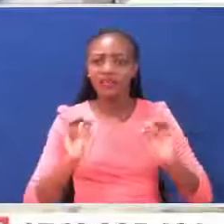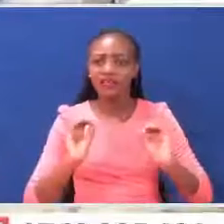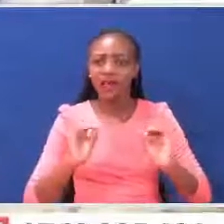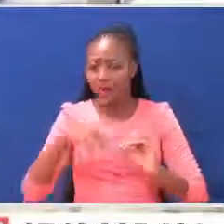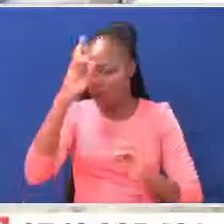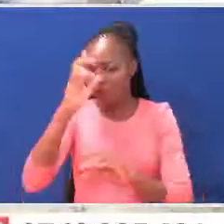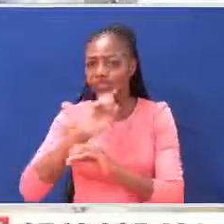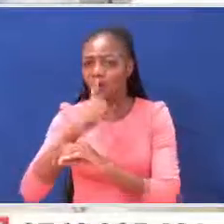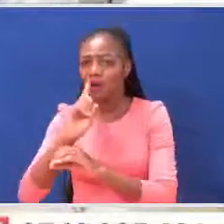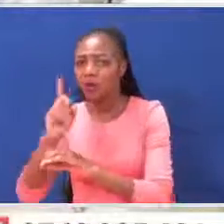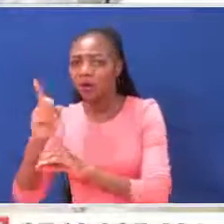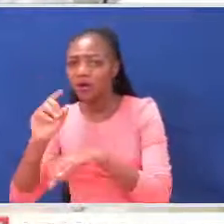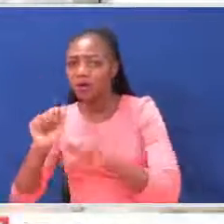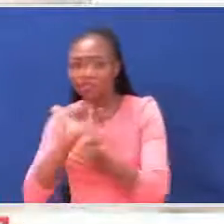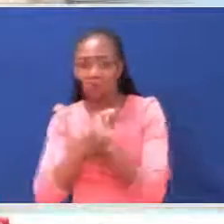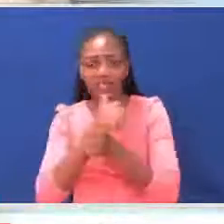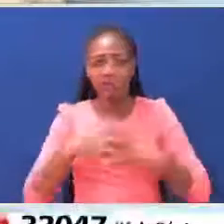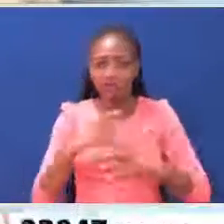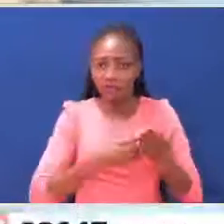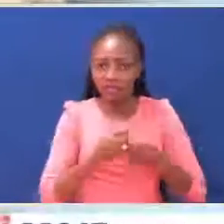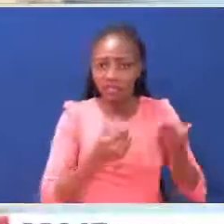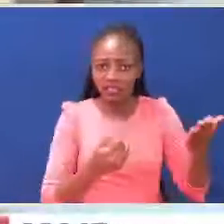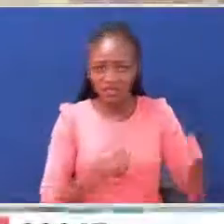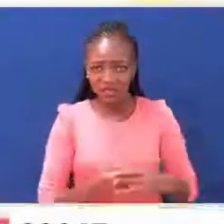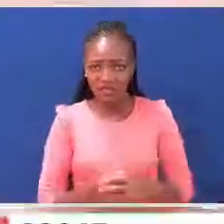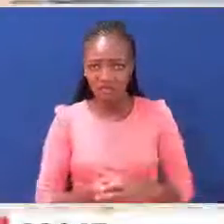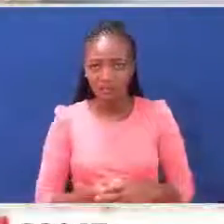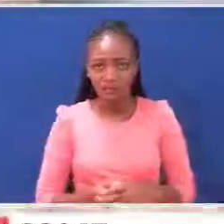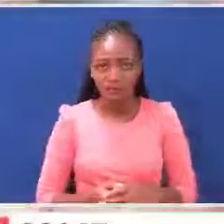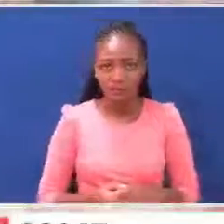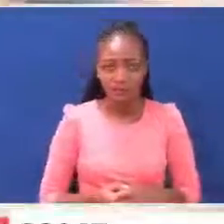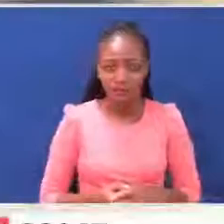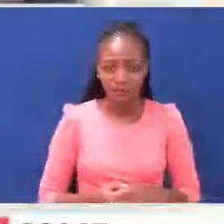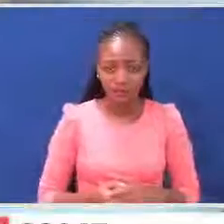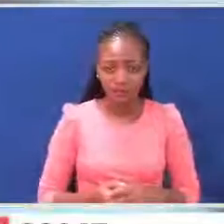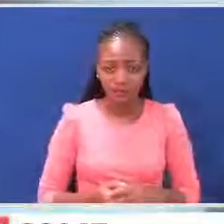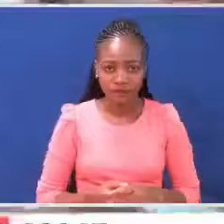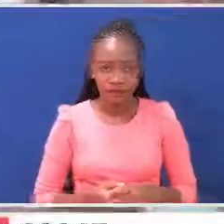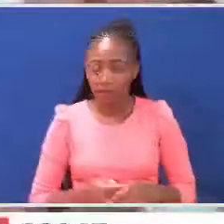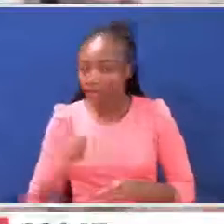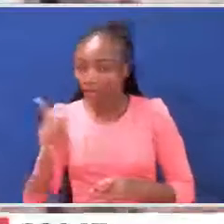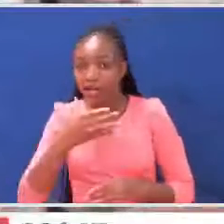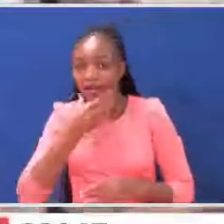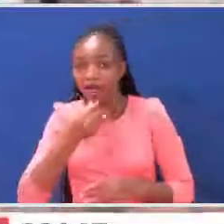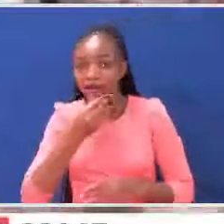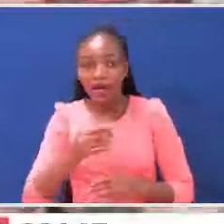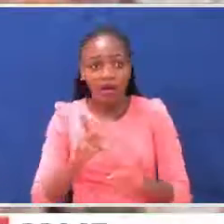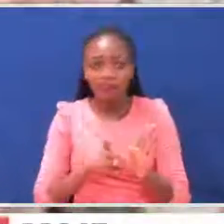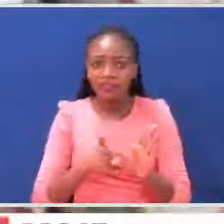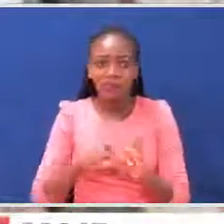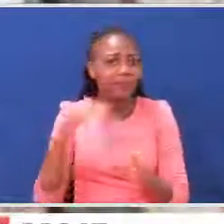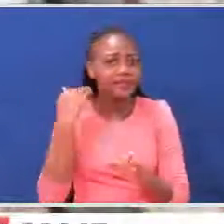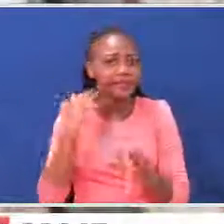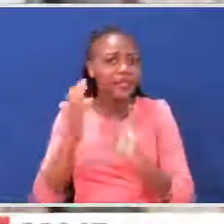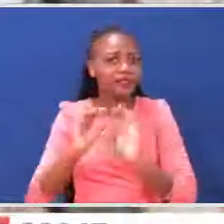wanataka kushika kijana mwenye alikuwa anauza pandani. Huyo kijana hapo mmoja wa huyu mwenye alikuwa ana harakiswa.